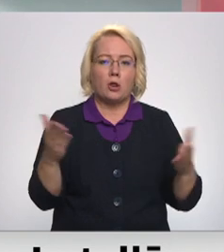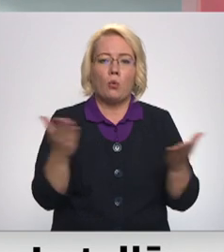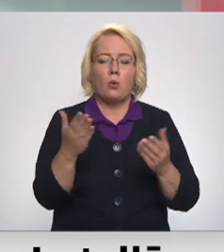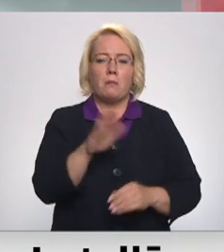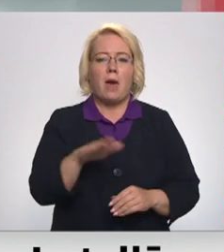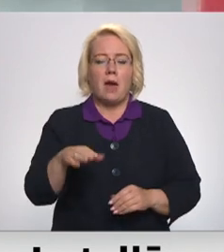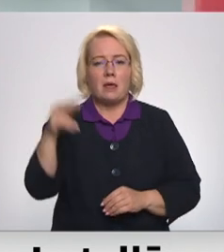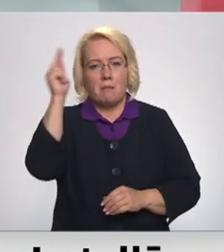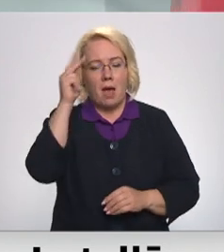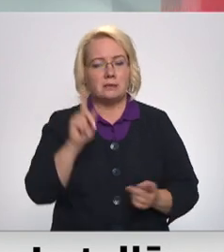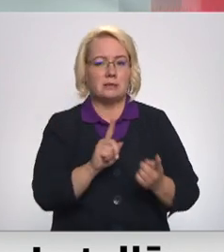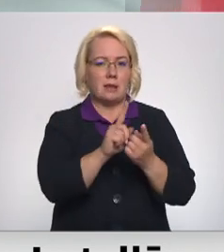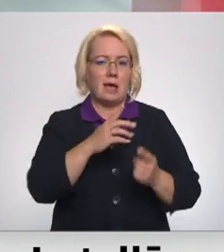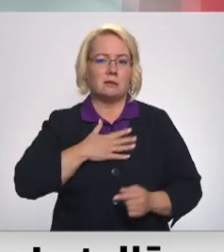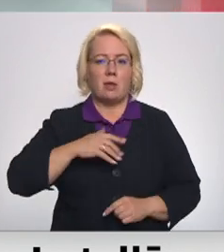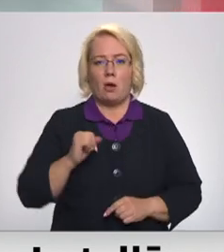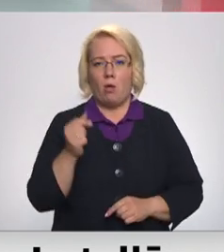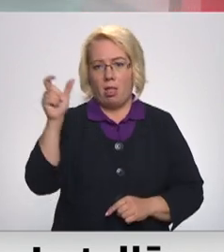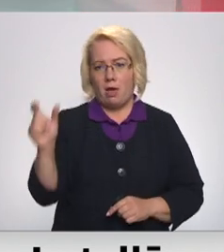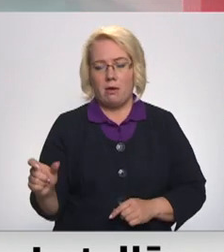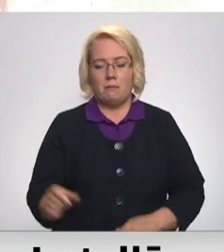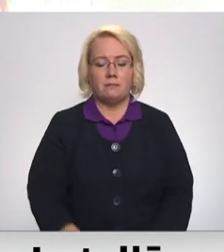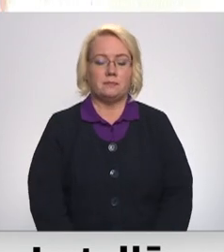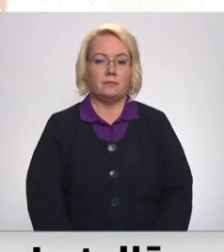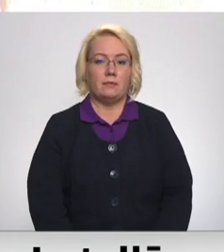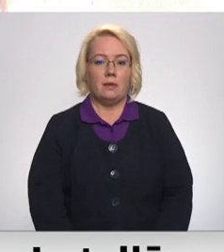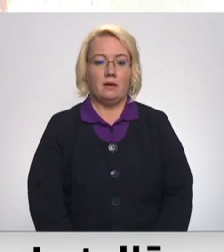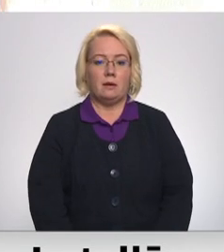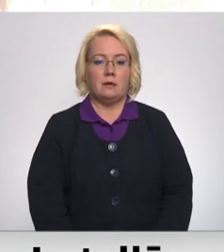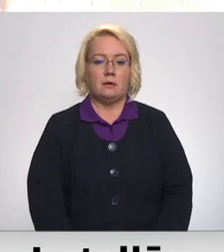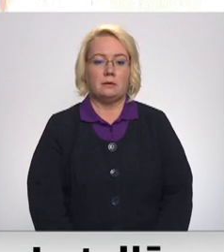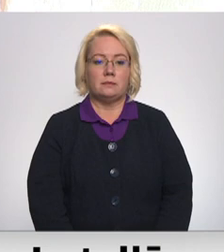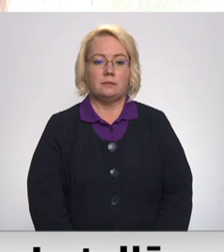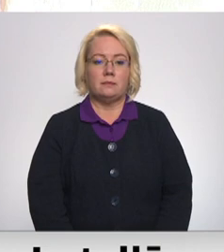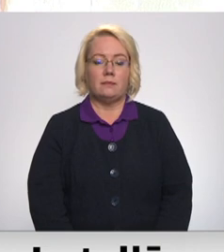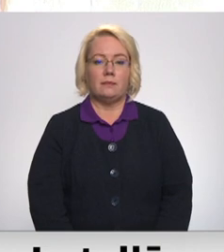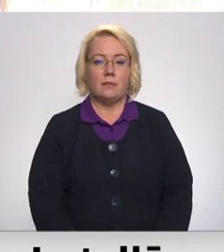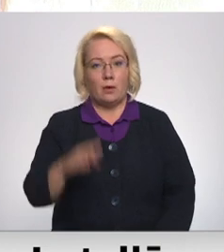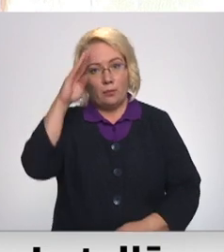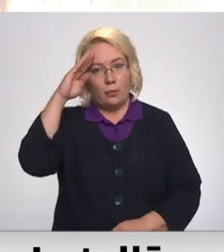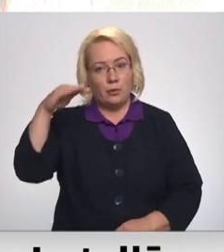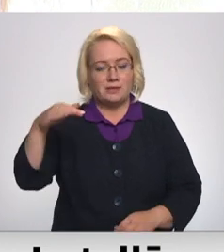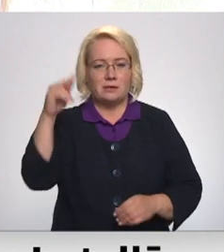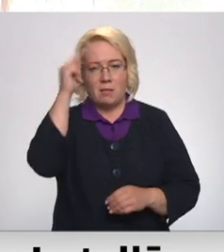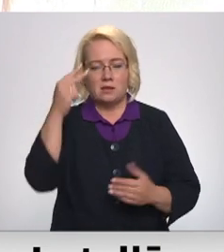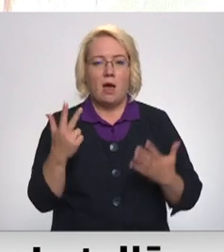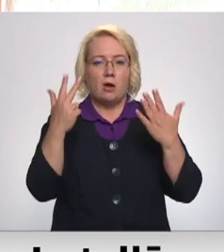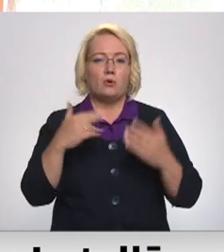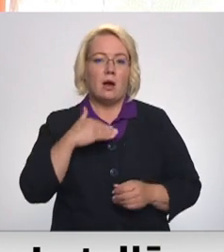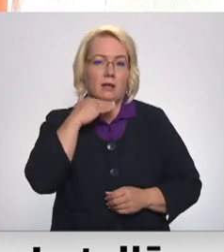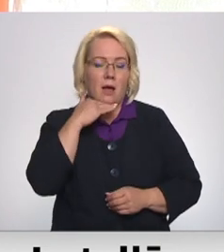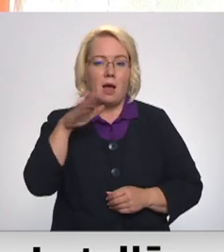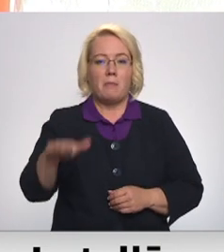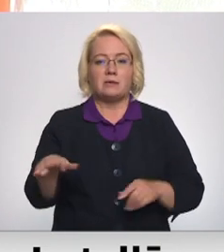attālināti, satikās mana kolēģe Zanda Ozola Balode. Dobrogo dņa! Timofejs mācās 8. Klasē.